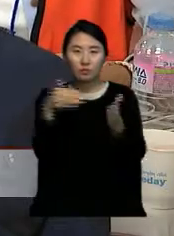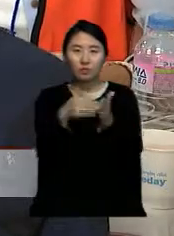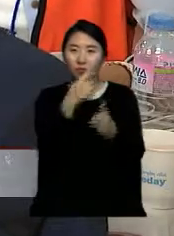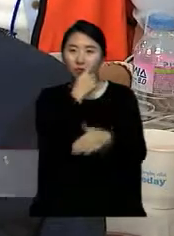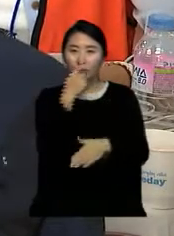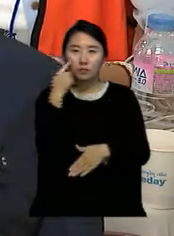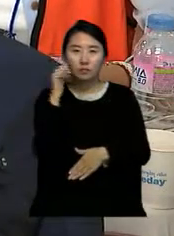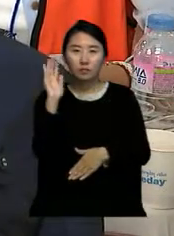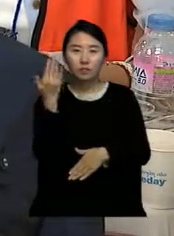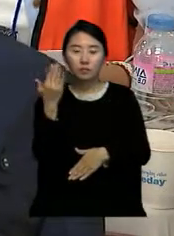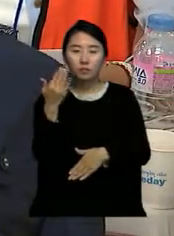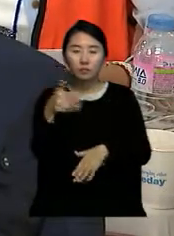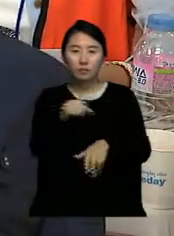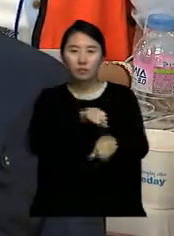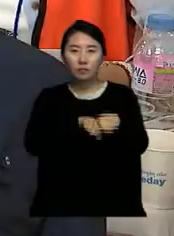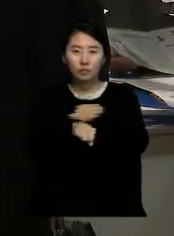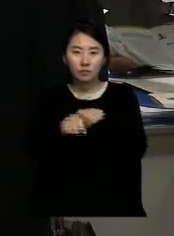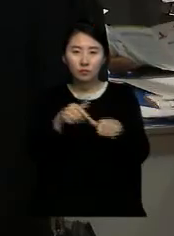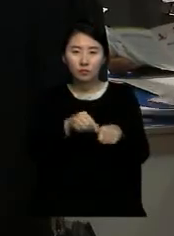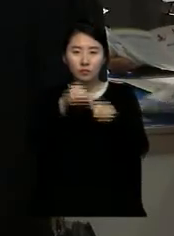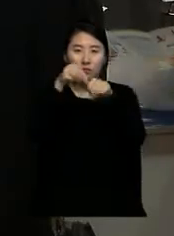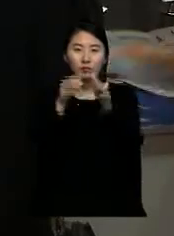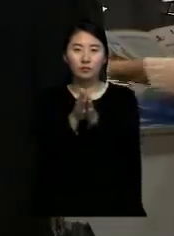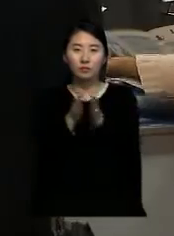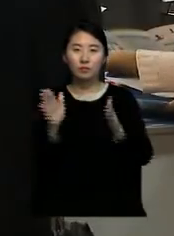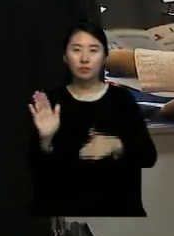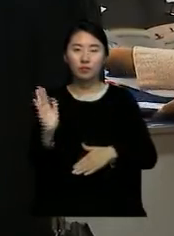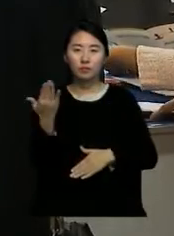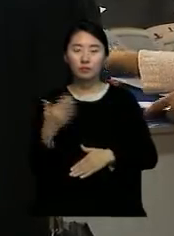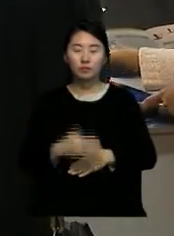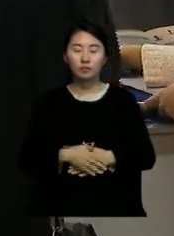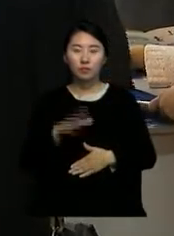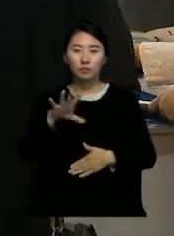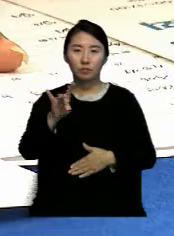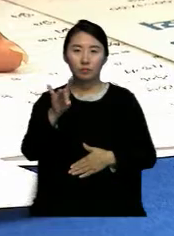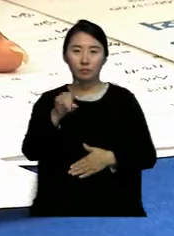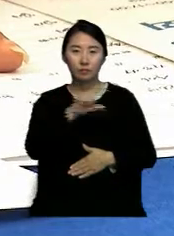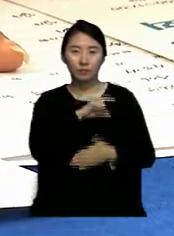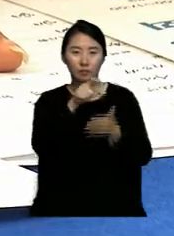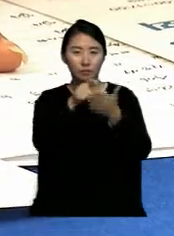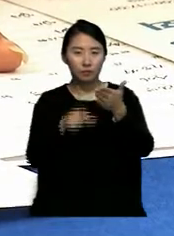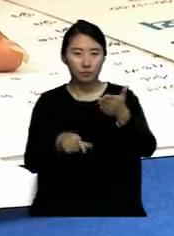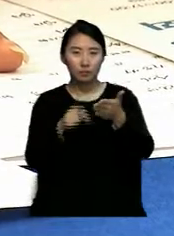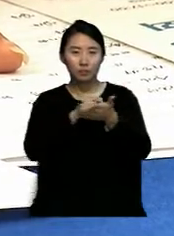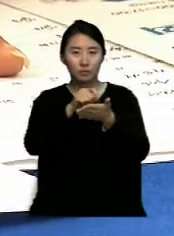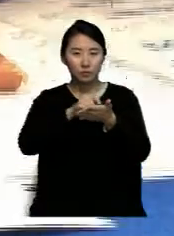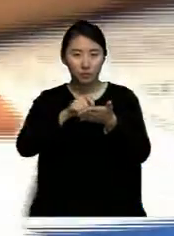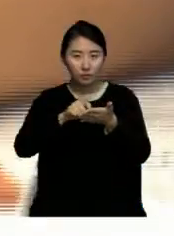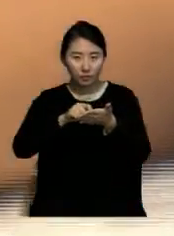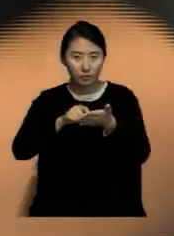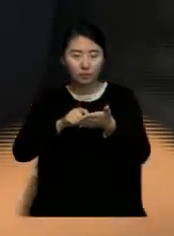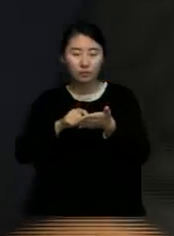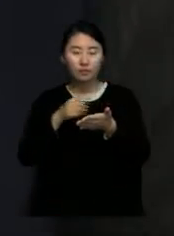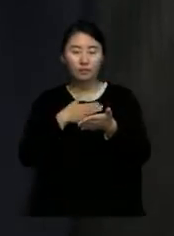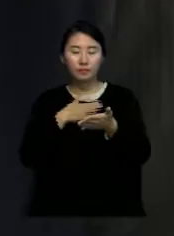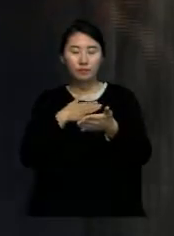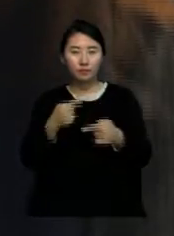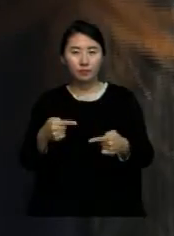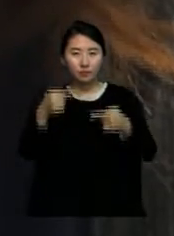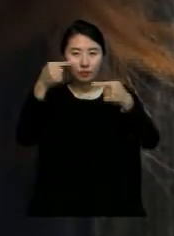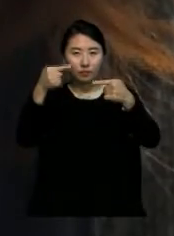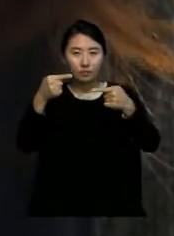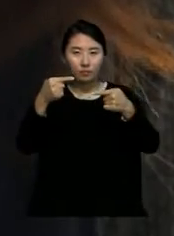나서 본격적인 구직을 시작합니다. 먼저 이력서 작성대에서 또박또박 이력서를